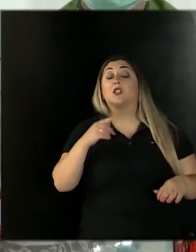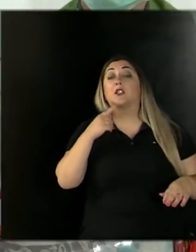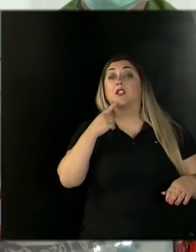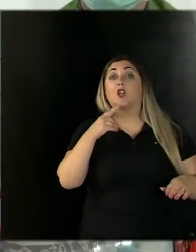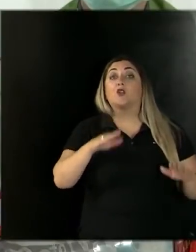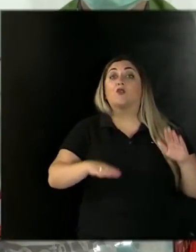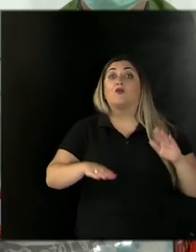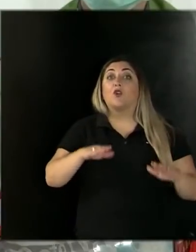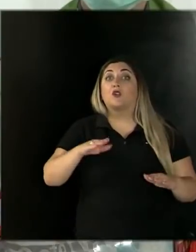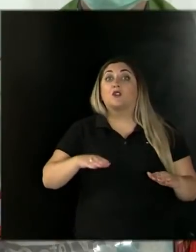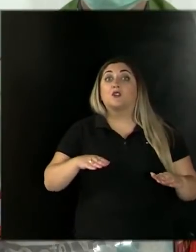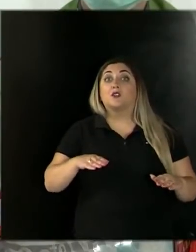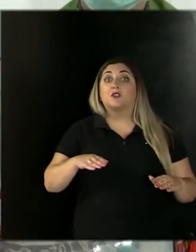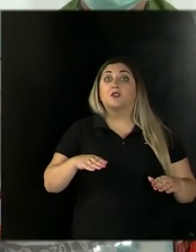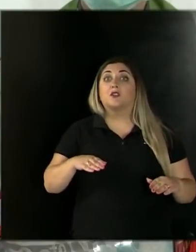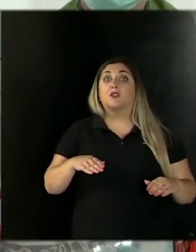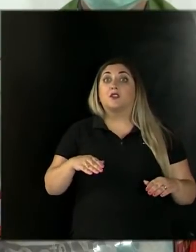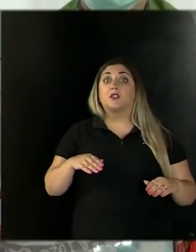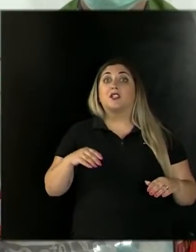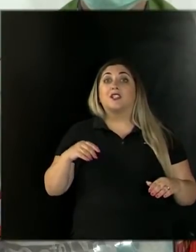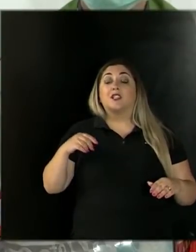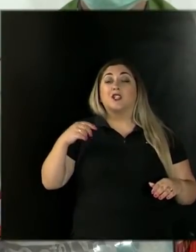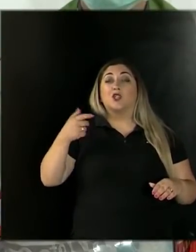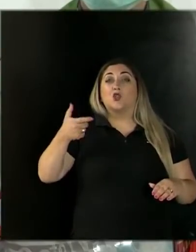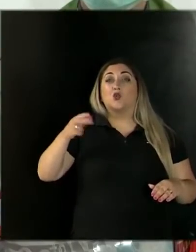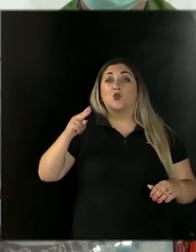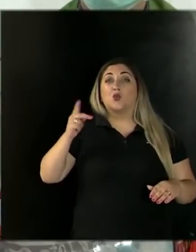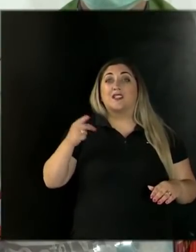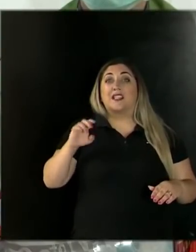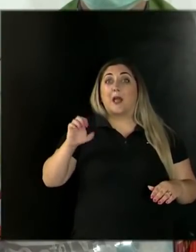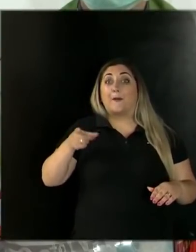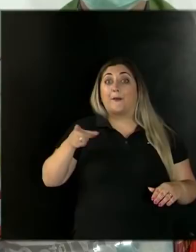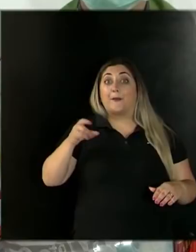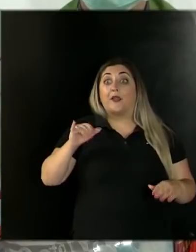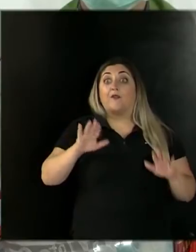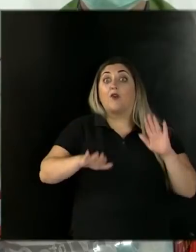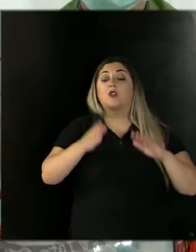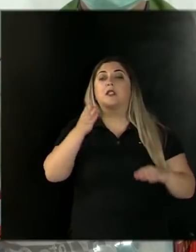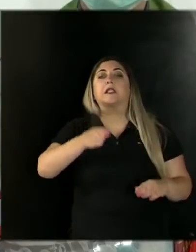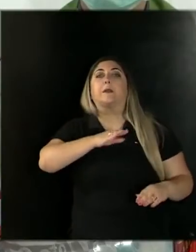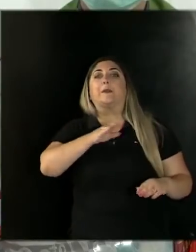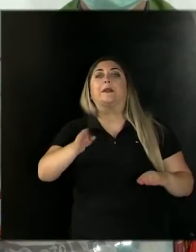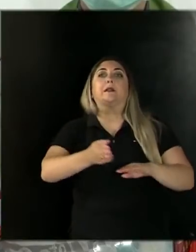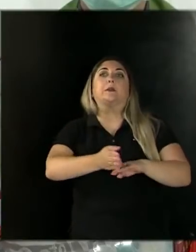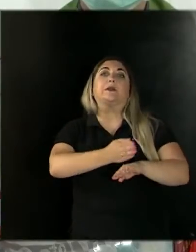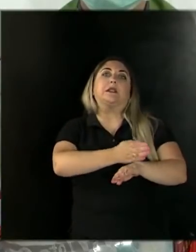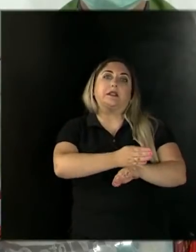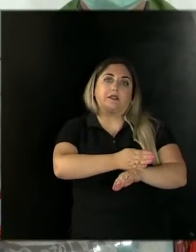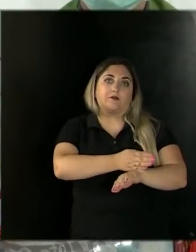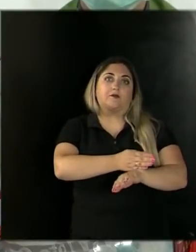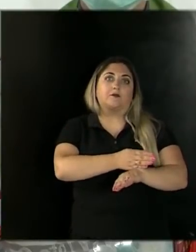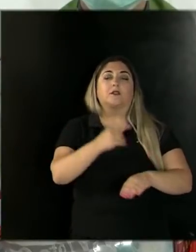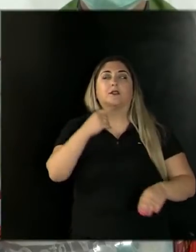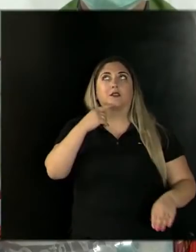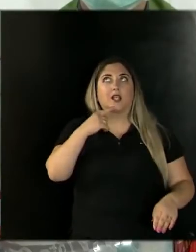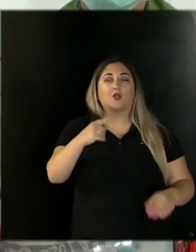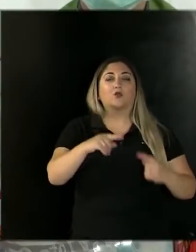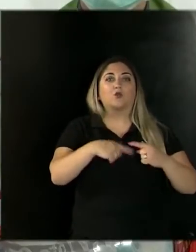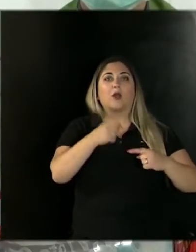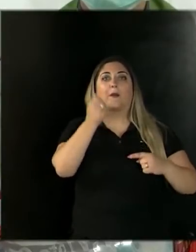ma jissemmix għaliex ormai Giuseppi m'għadux magħna. Allura jsemmu l-ommu